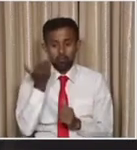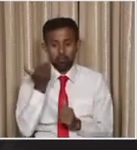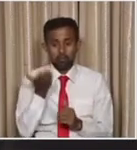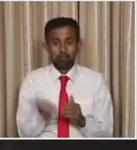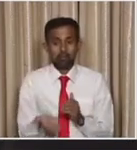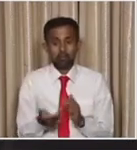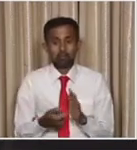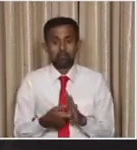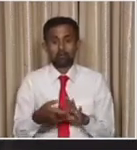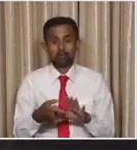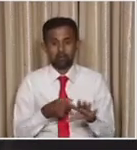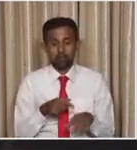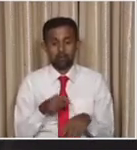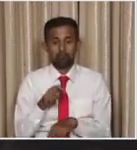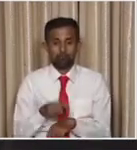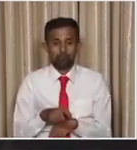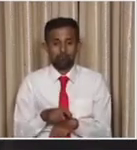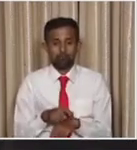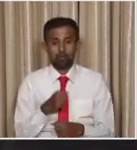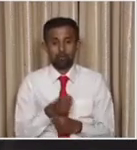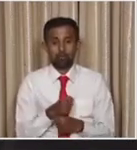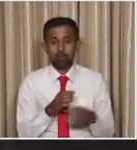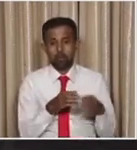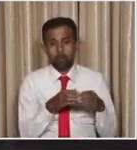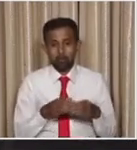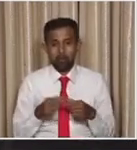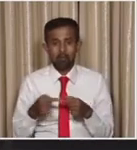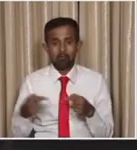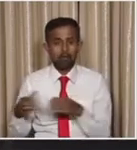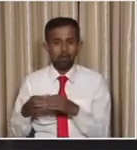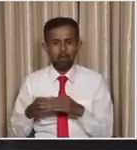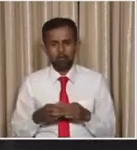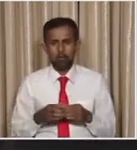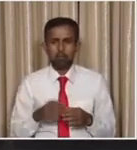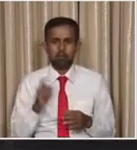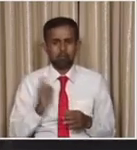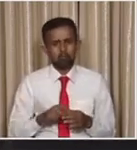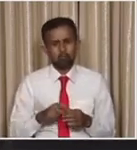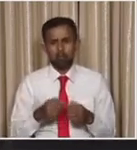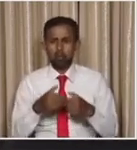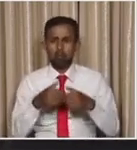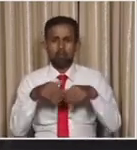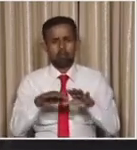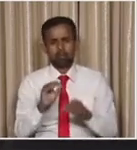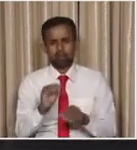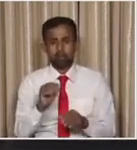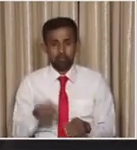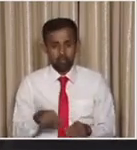දරන උත්සාහය වෙලාවේදී ආණ්ඩු පක්ෂයේ විපක්ෂයේ සියලු දෙනාම මොන ප්‍රශ්න තිබ්බත් මම හිතන්නේ අපි මේ